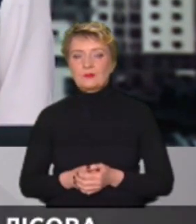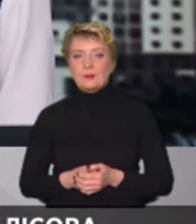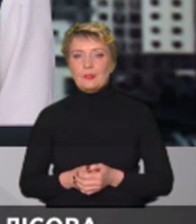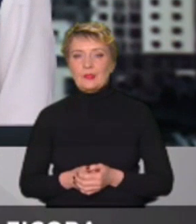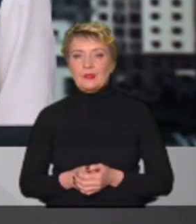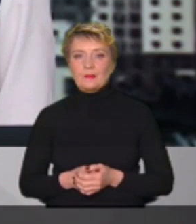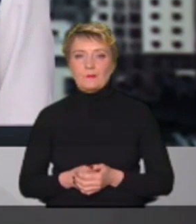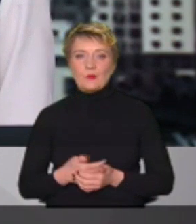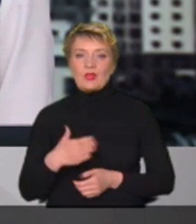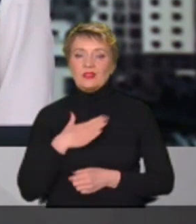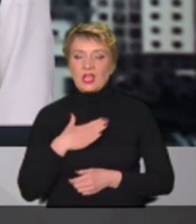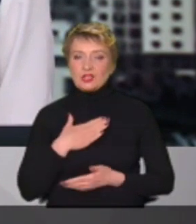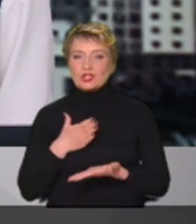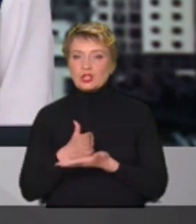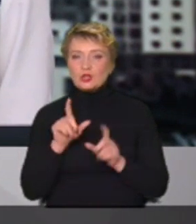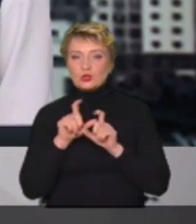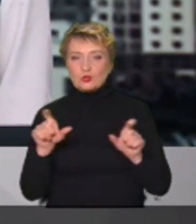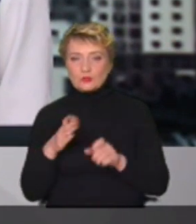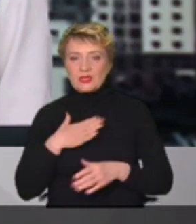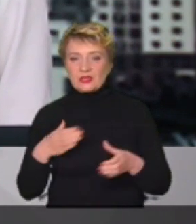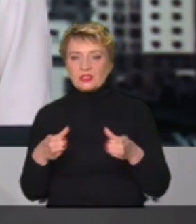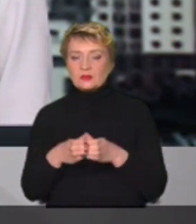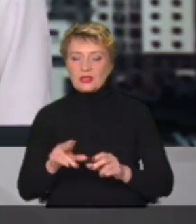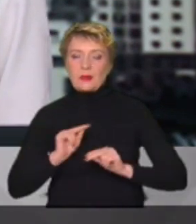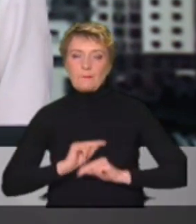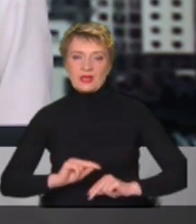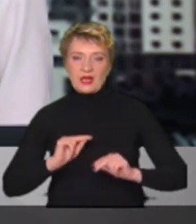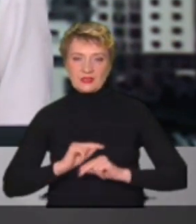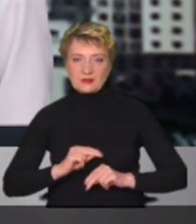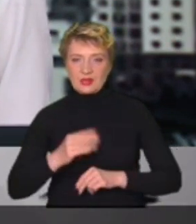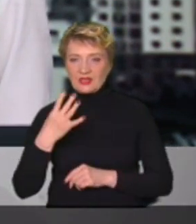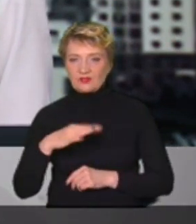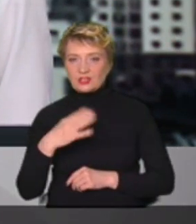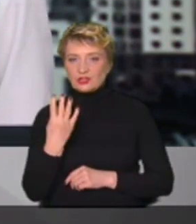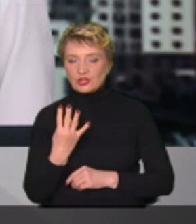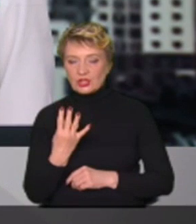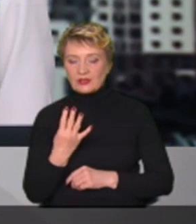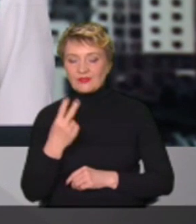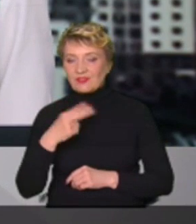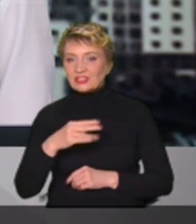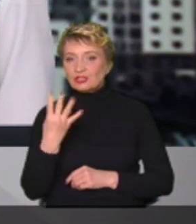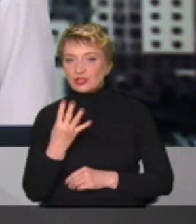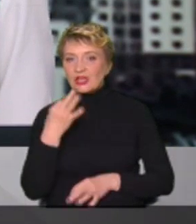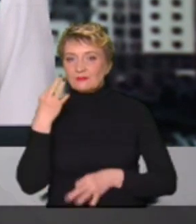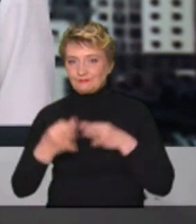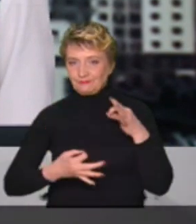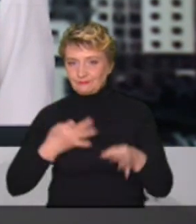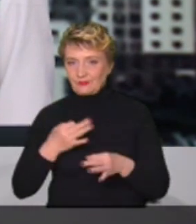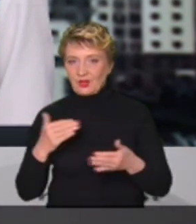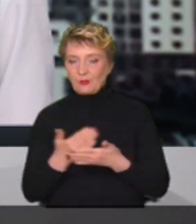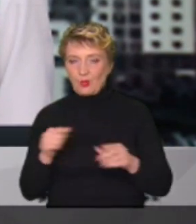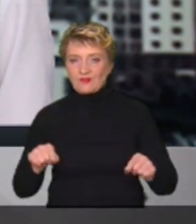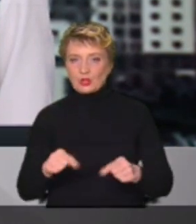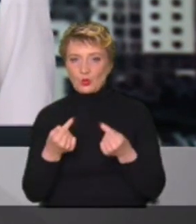наші служби, наша команда працює 24/7 по відновленню. І сьогодні, я можу сказати, вже